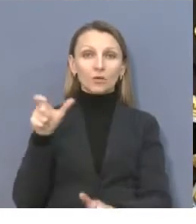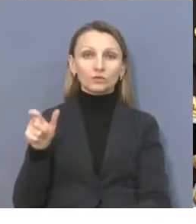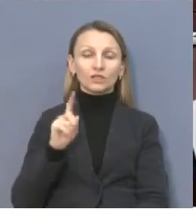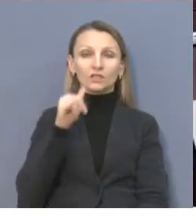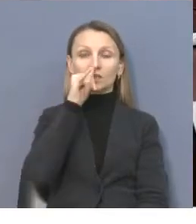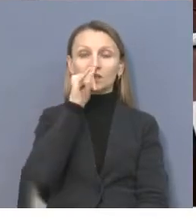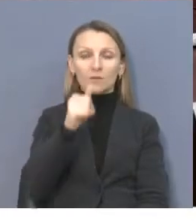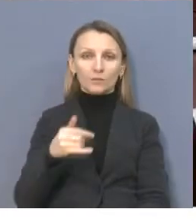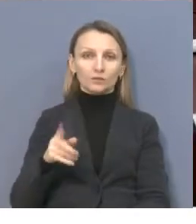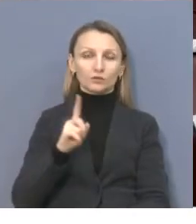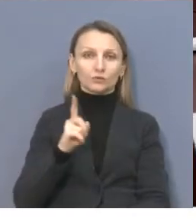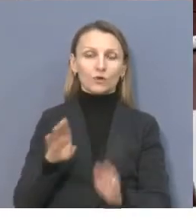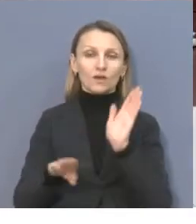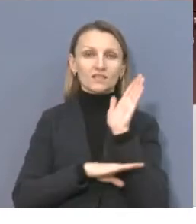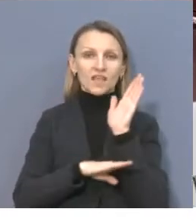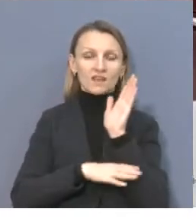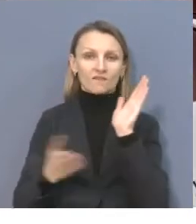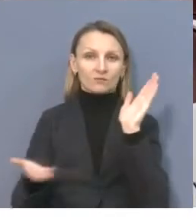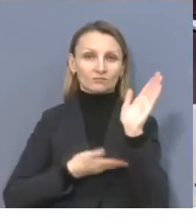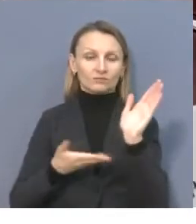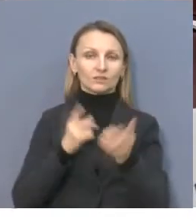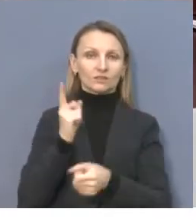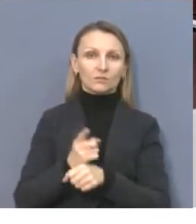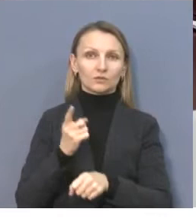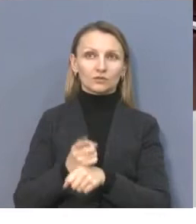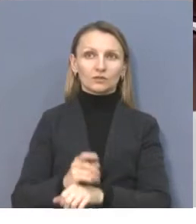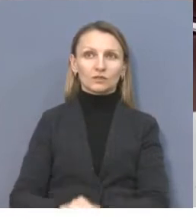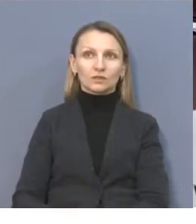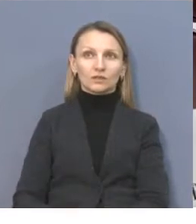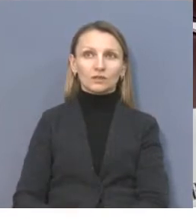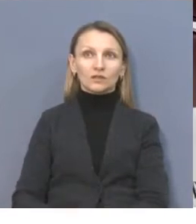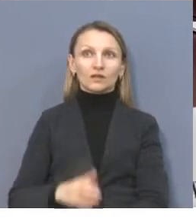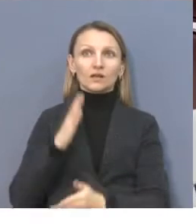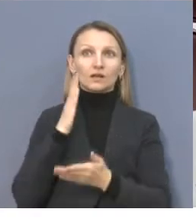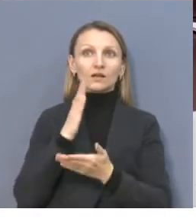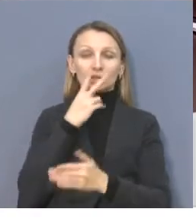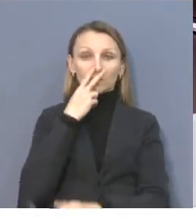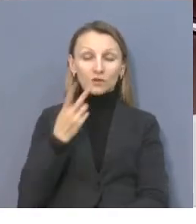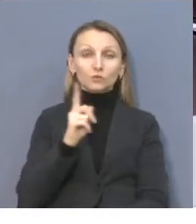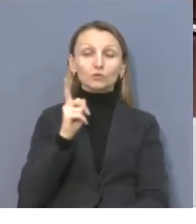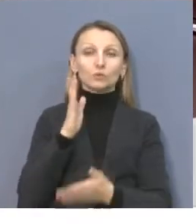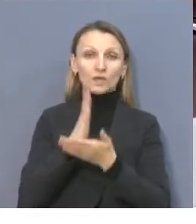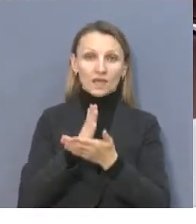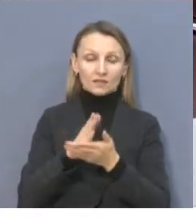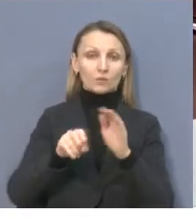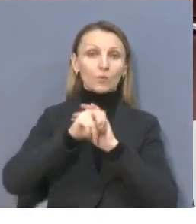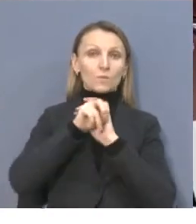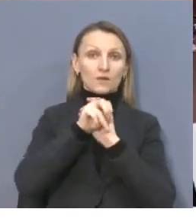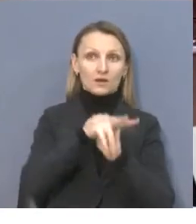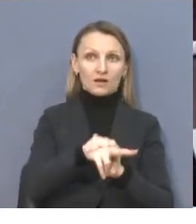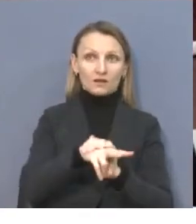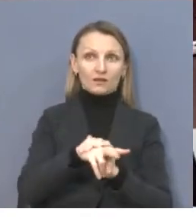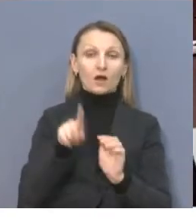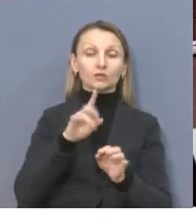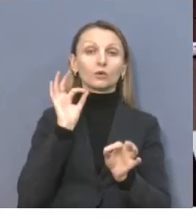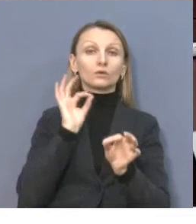да у нас были видеоматериалам ко мне ты снова поджигает есть что он скрывается убегая нормативный